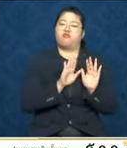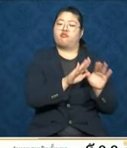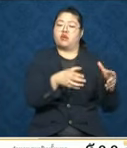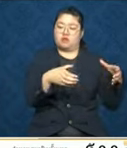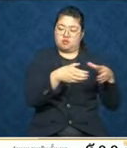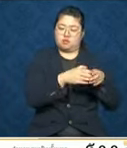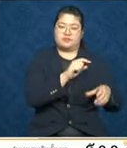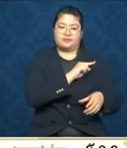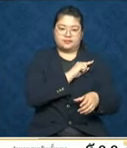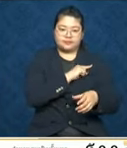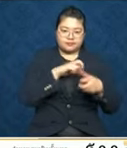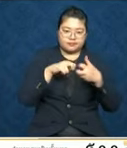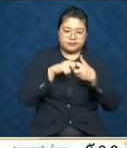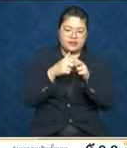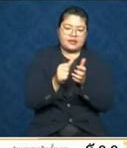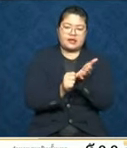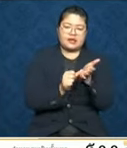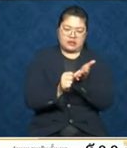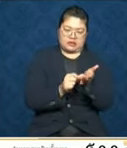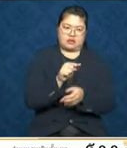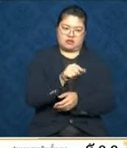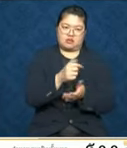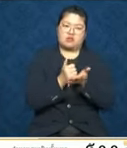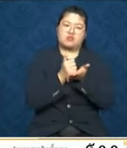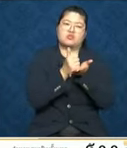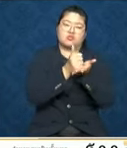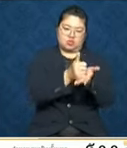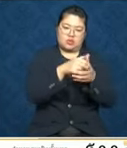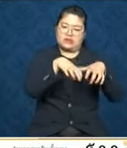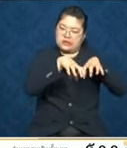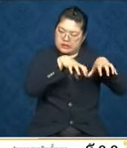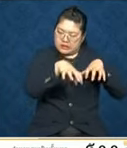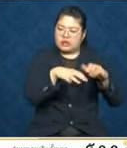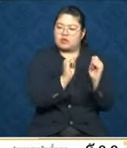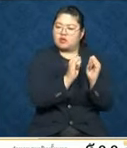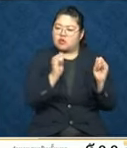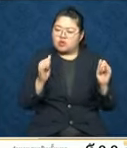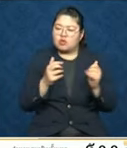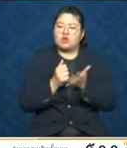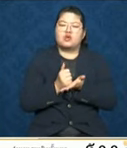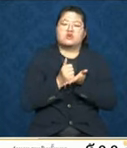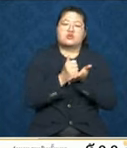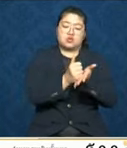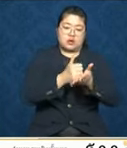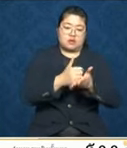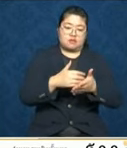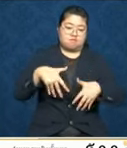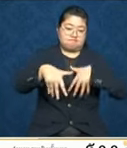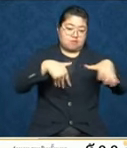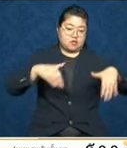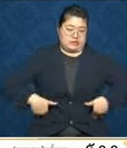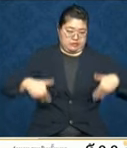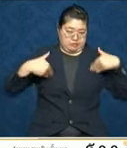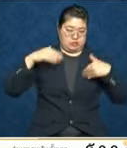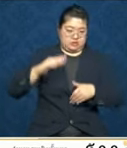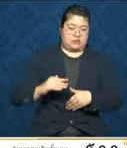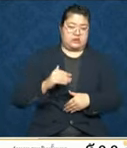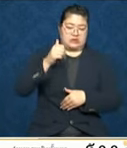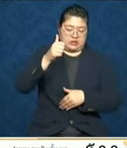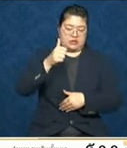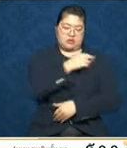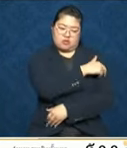วยแก้ปัญหาช่วยแก้ปัญหาลดความแออัดให้โรงพยาบาลศูนย์จังหวัดอุดรธานีทีเพิ่มคุณภาพชีวิตให้กับทุกชีวิตที่มาขอรับการรักษารวมถึงบุคลาก